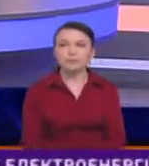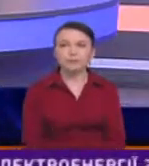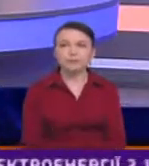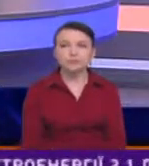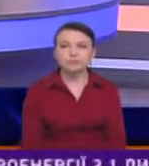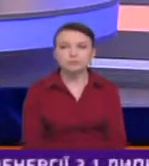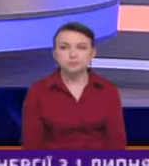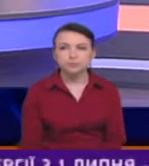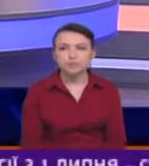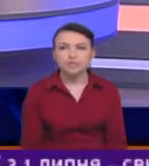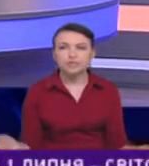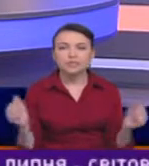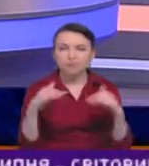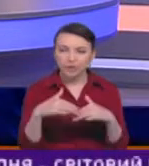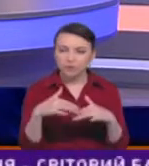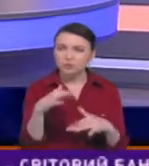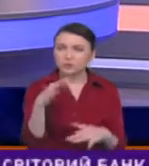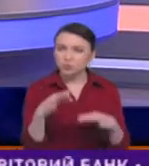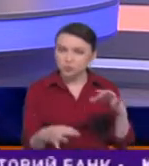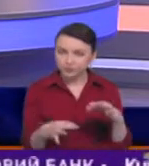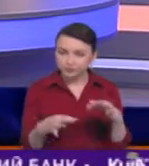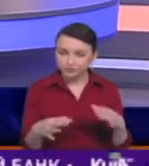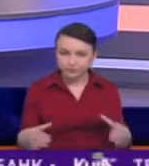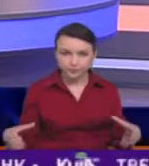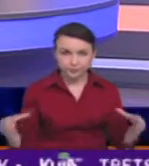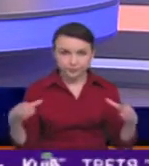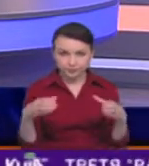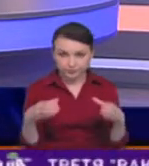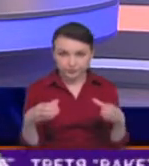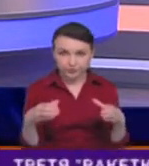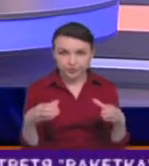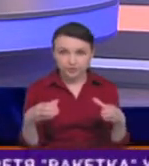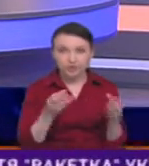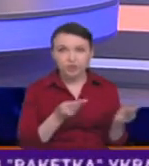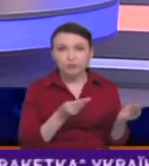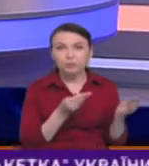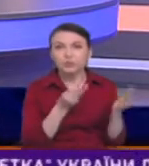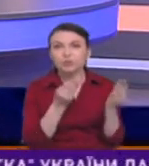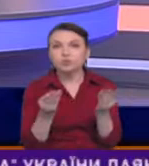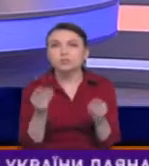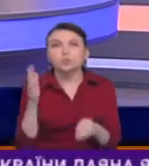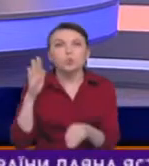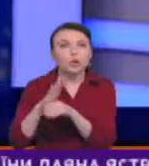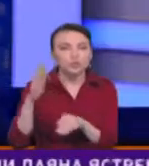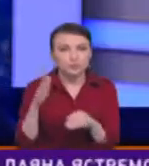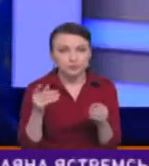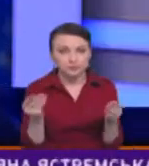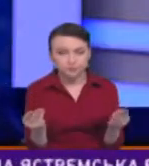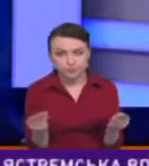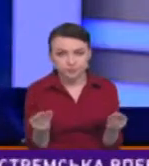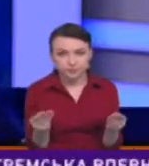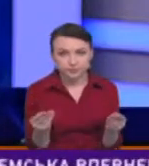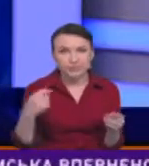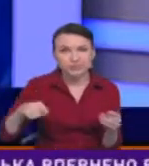Значить, збираються судді Конституційного суду. Приноситься от той указ, про який ми говоримо. І